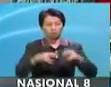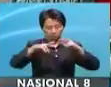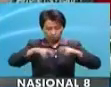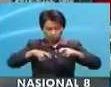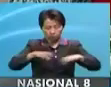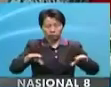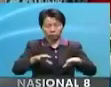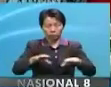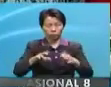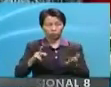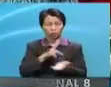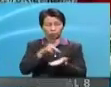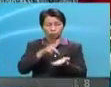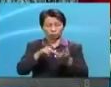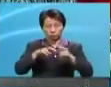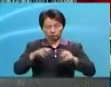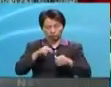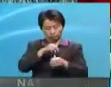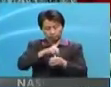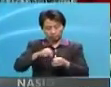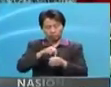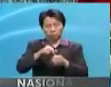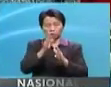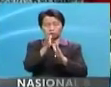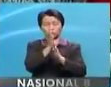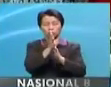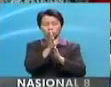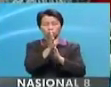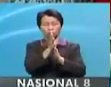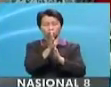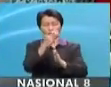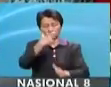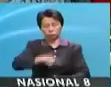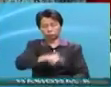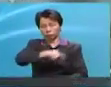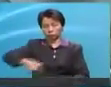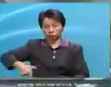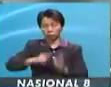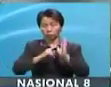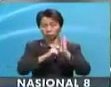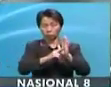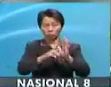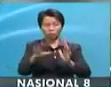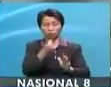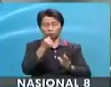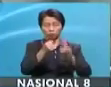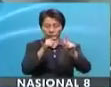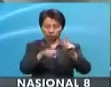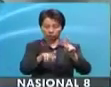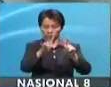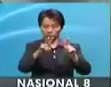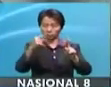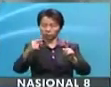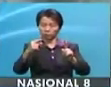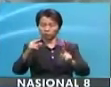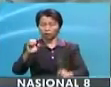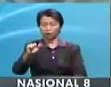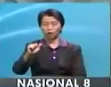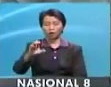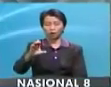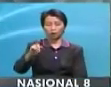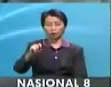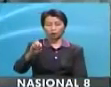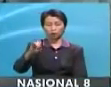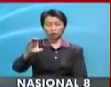yang dijalankan Pusat Kajian Nestle di Switzerland membuktikan secara saintifik pengambilan 1.2 gram Acticol